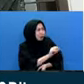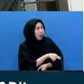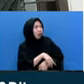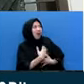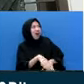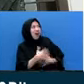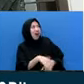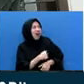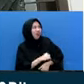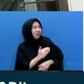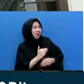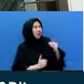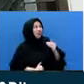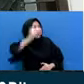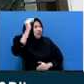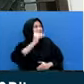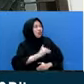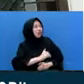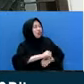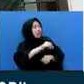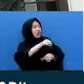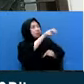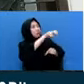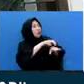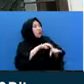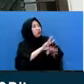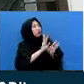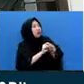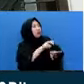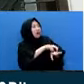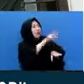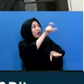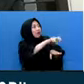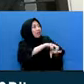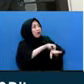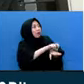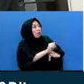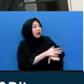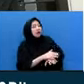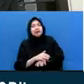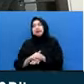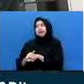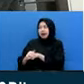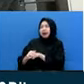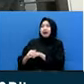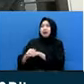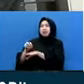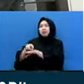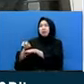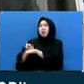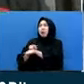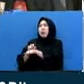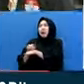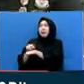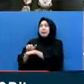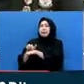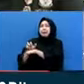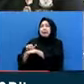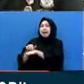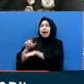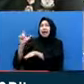hari ini untuk kapasitas berapa penumpang ee itu sejenis ee bukan penumpang ya Mas itu ya sejenis